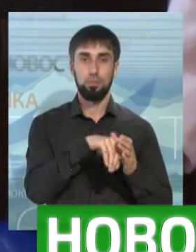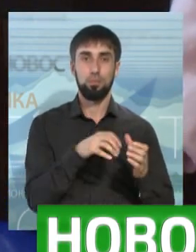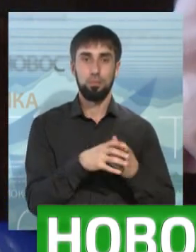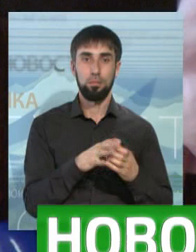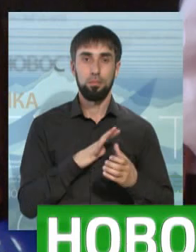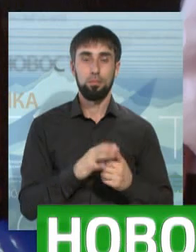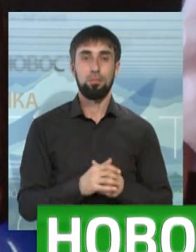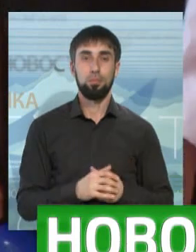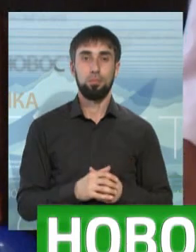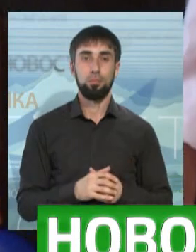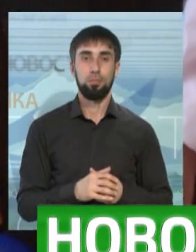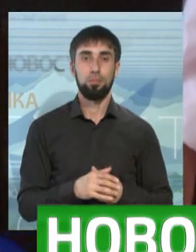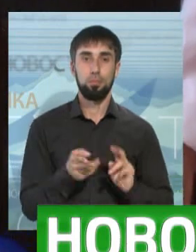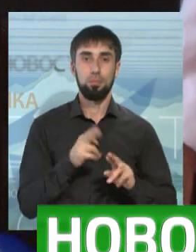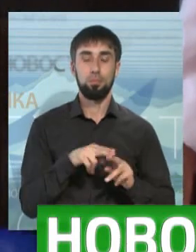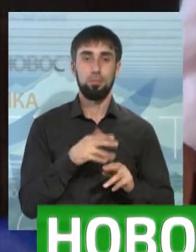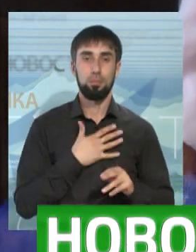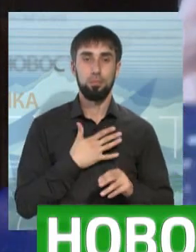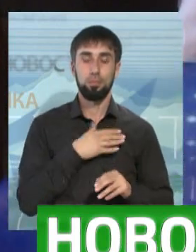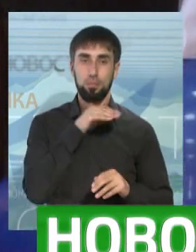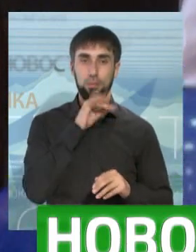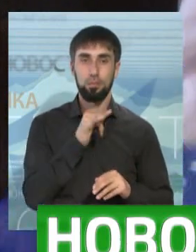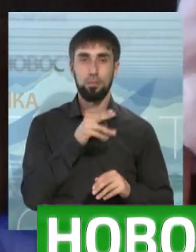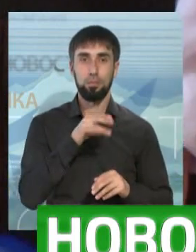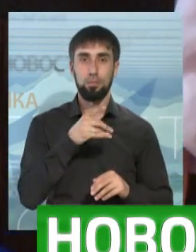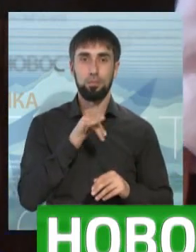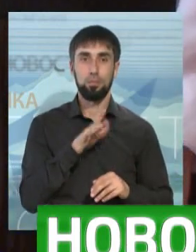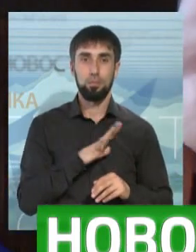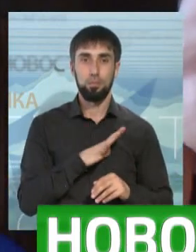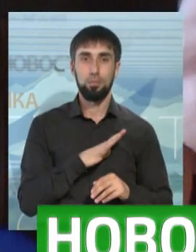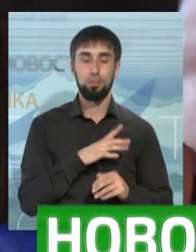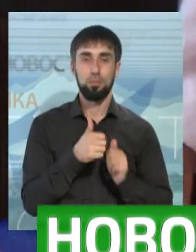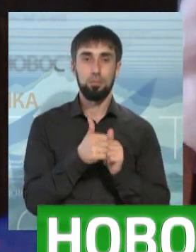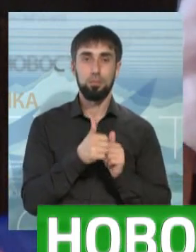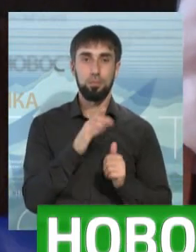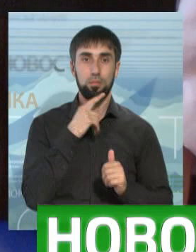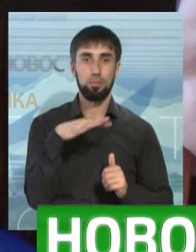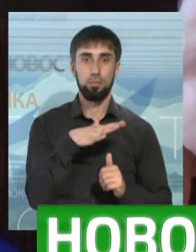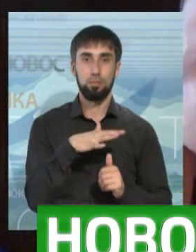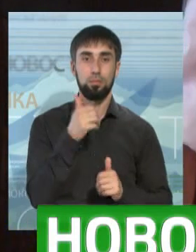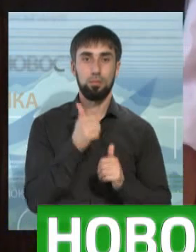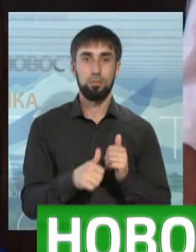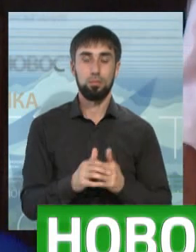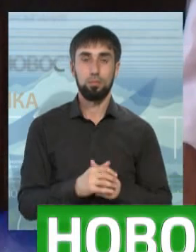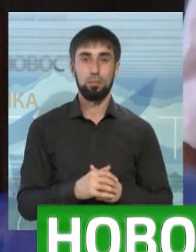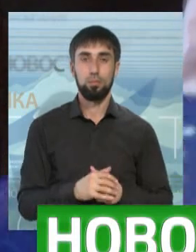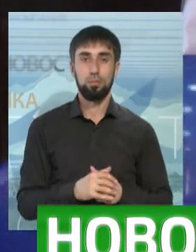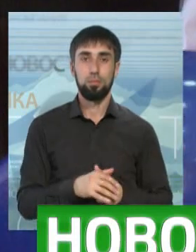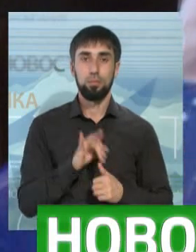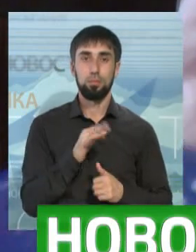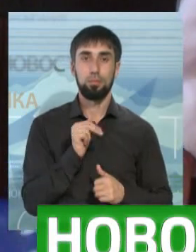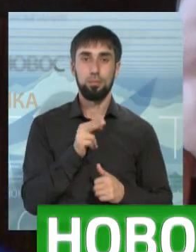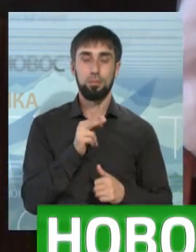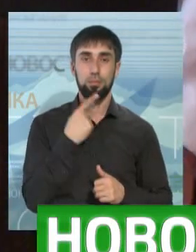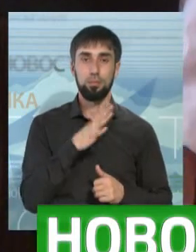эти башни, наши деды, наши предки, были рядом с Россией всегда. И как